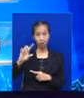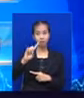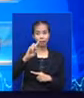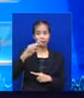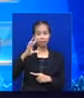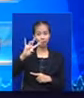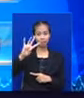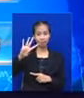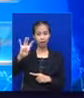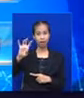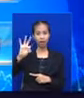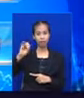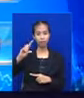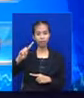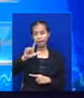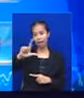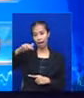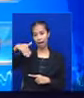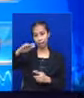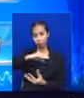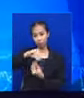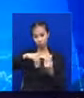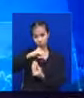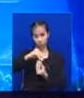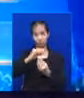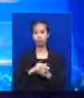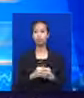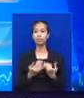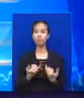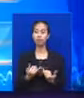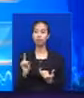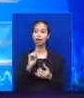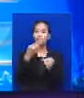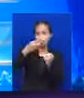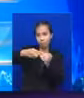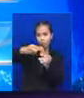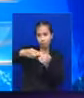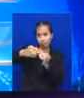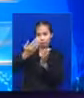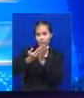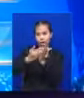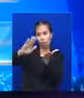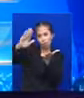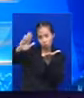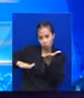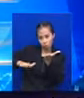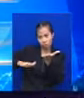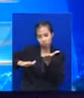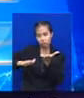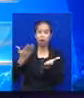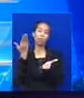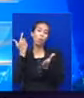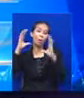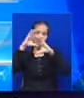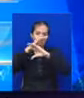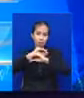กว่า 17,491 ล้านบาทด้านสถานการณ์ราคาน้ำมันปรับลดลงค่อนข้างแรงค่ะตลาดในเมื่อ